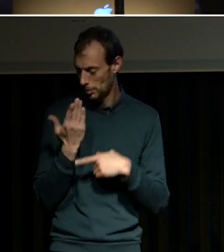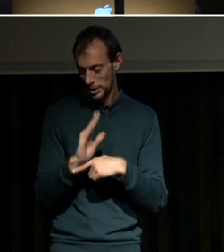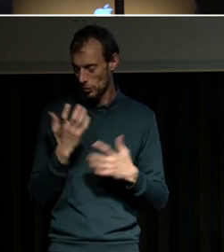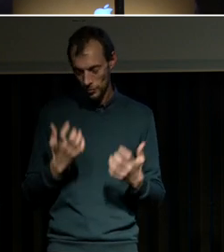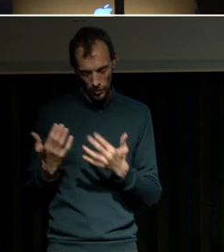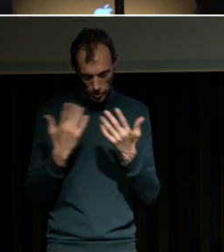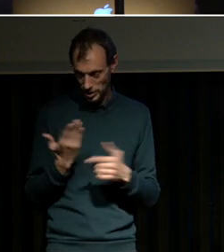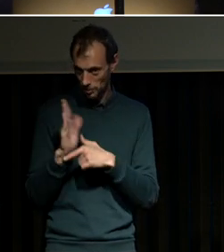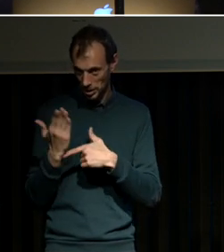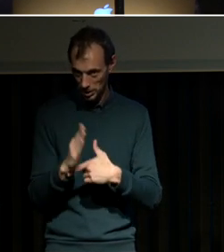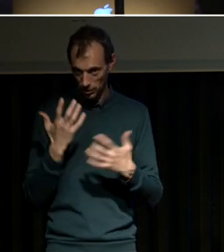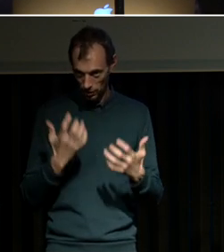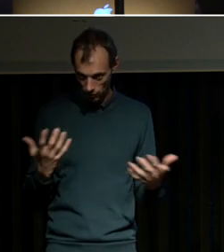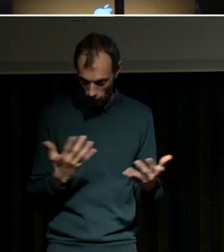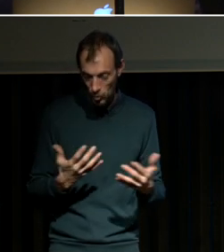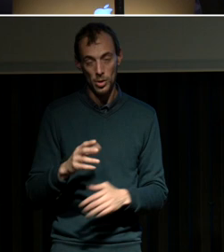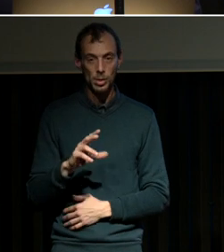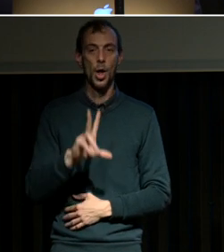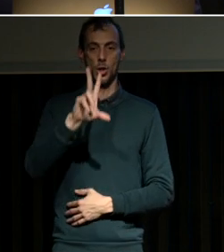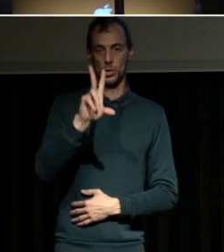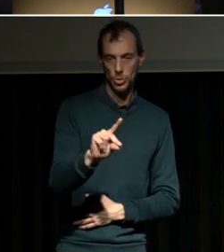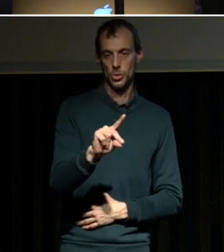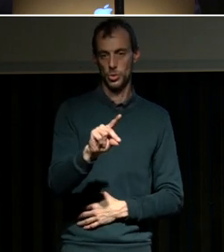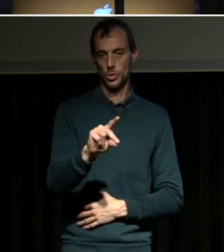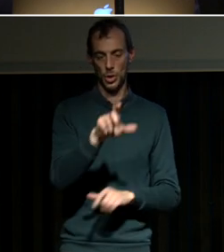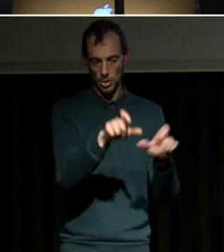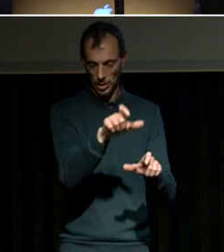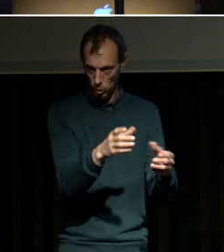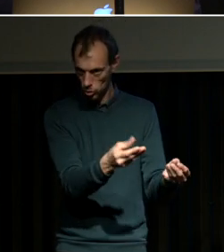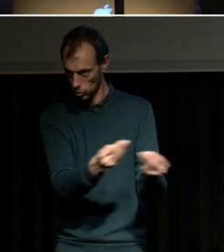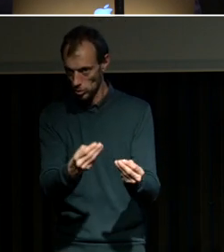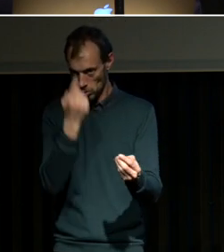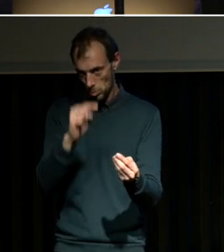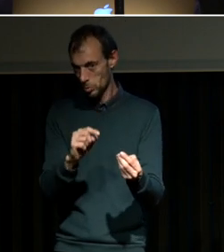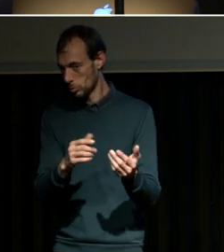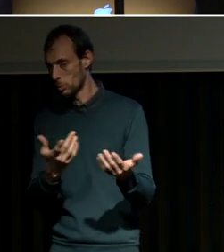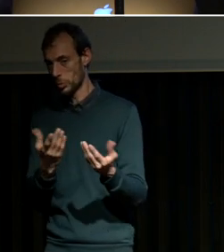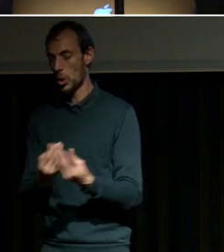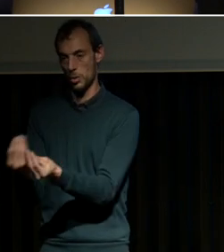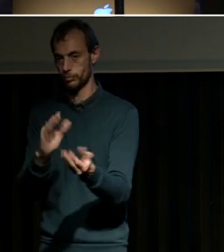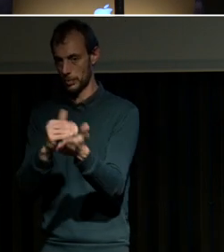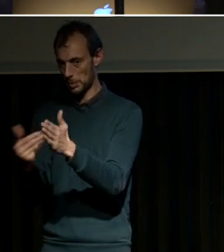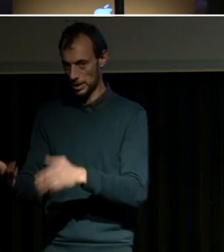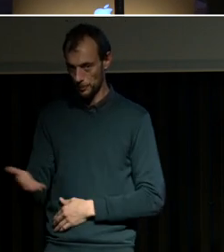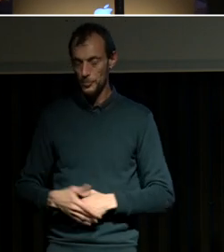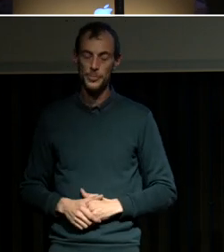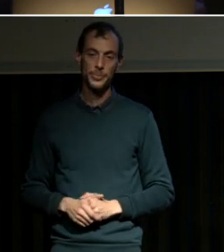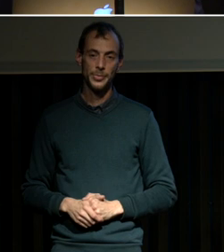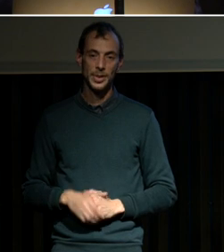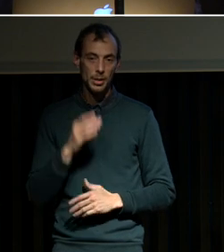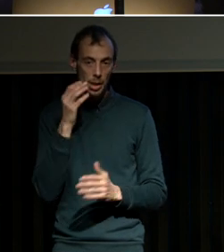prélever 30 donneurs par million d'habitants. C'est d'avoir des chiffres de ce niveau-là qui nous placent effectivement dans notre région, dans